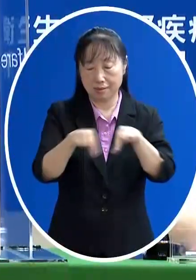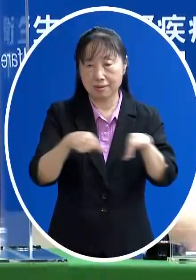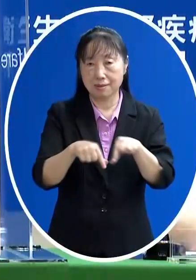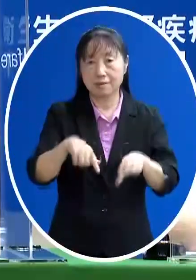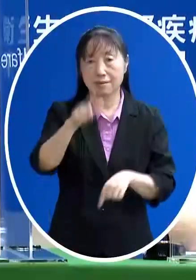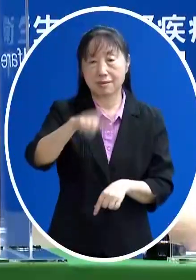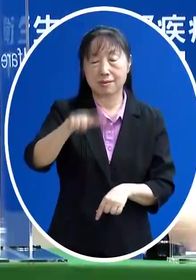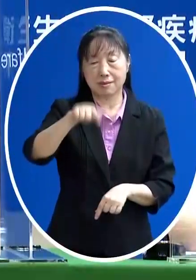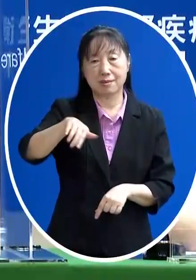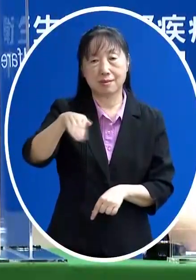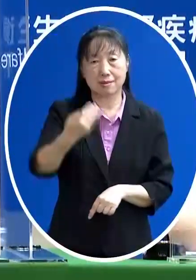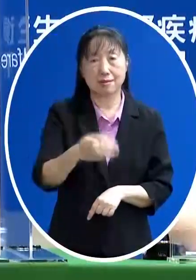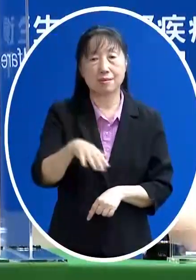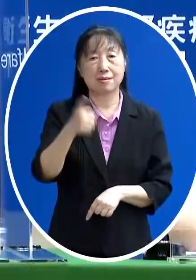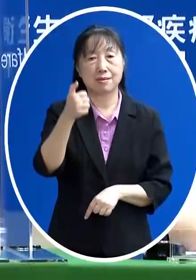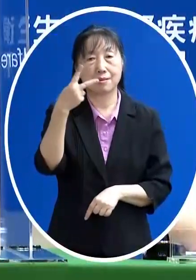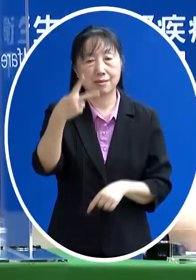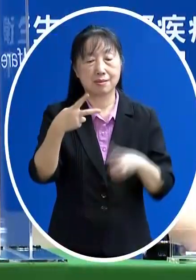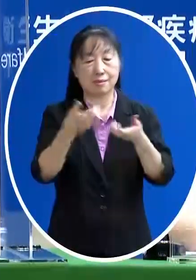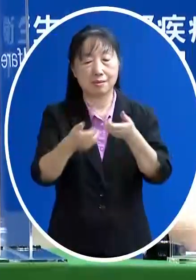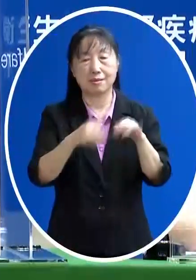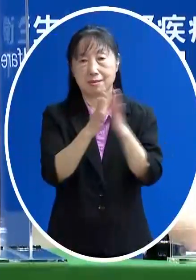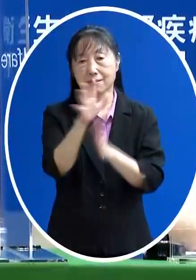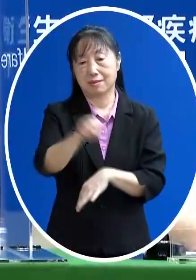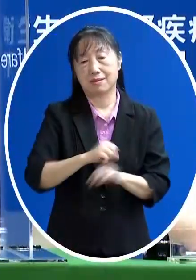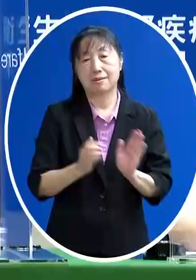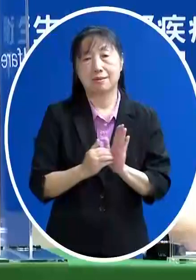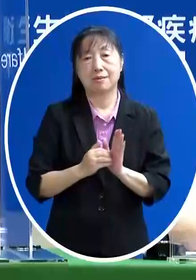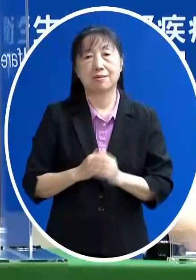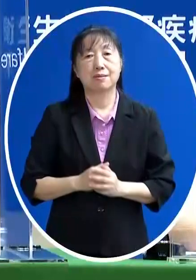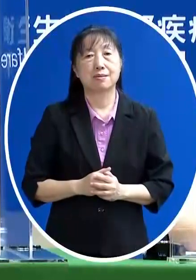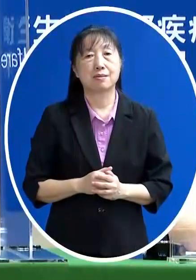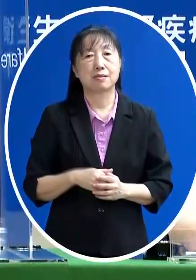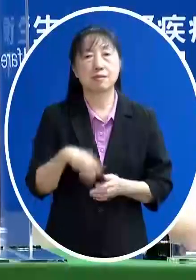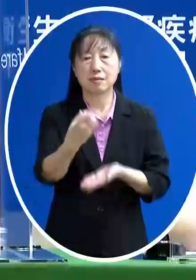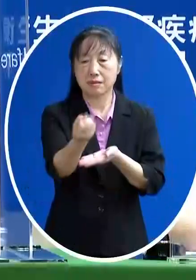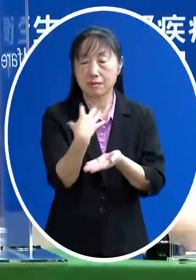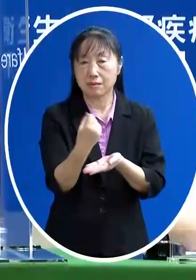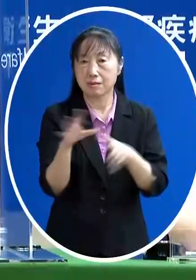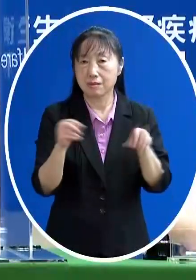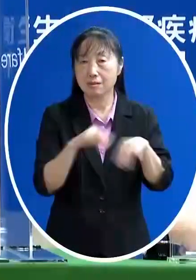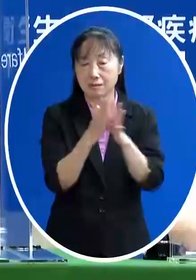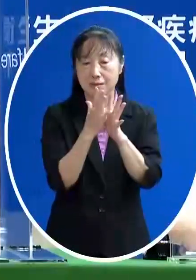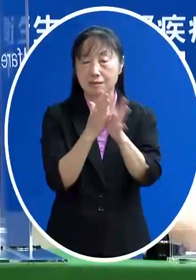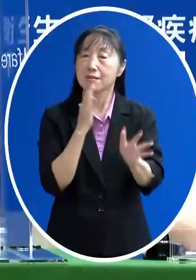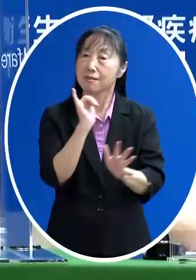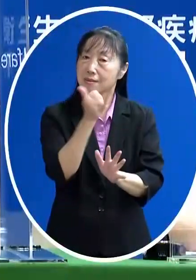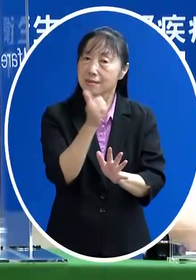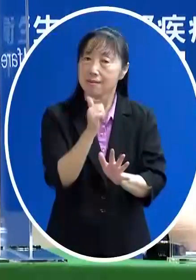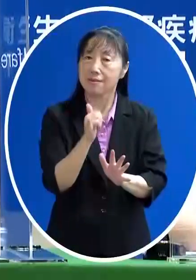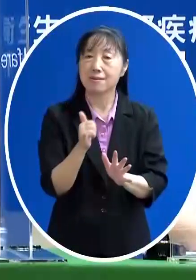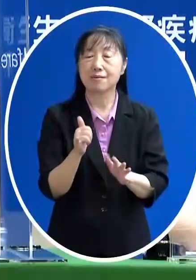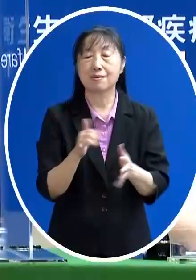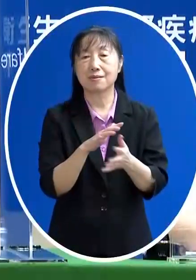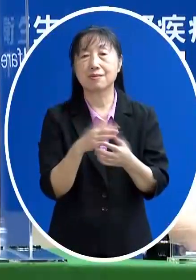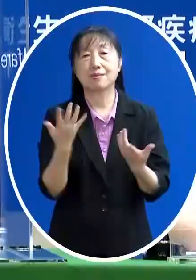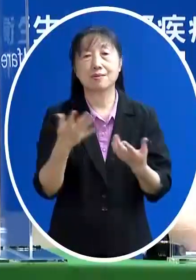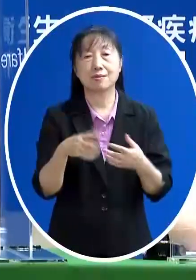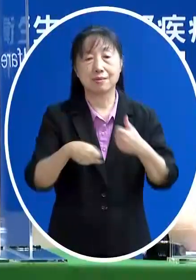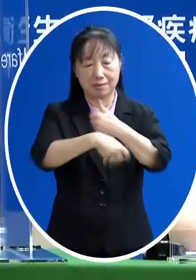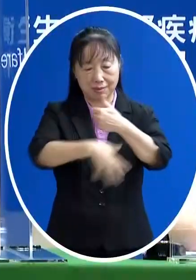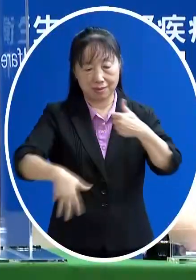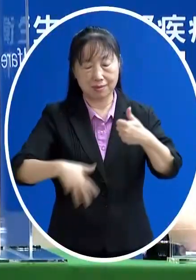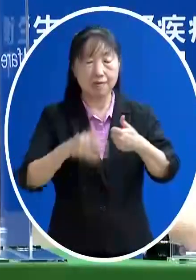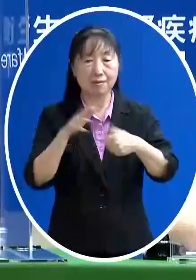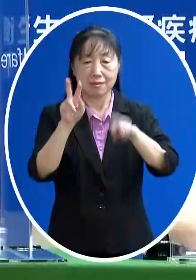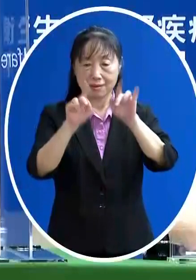了6952份，那么根据回报是秩序都很良好，哦，那系统也很顺畅，哦，